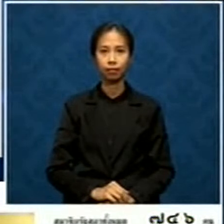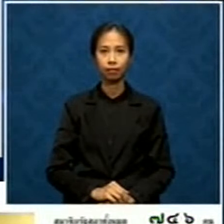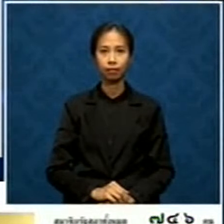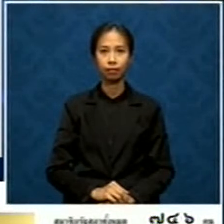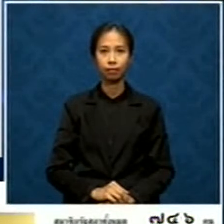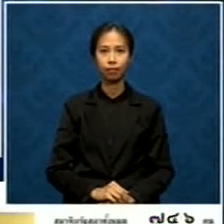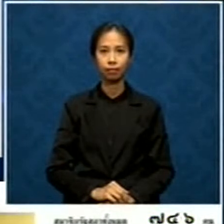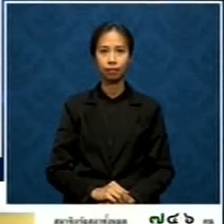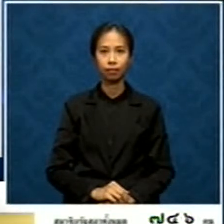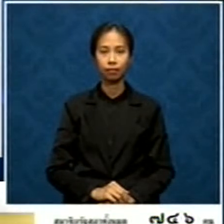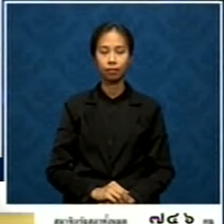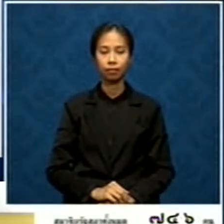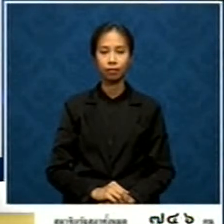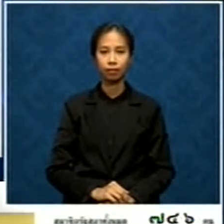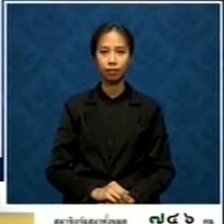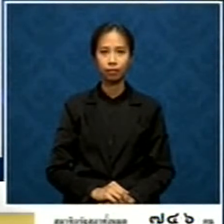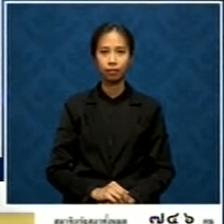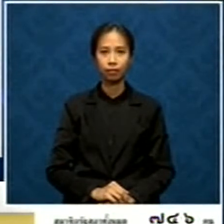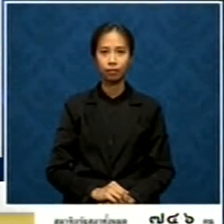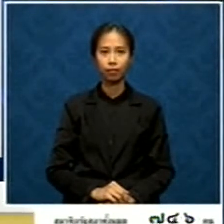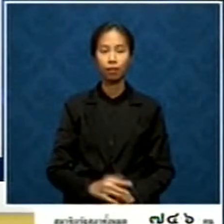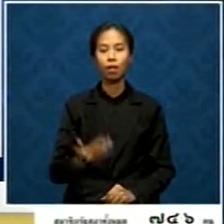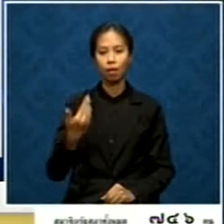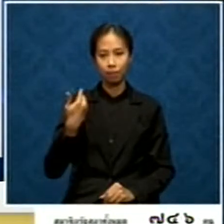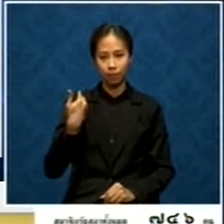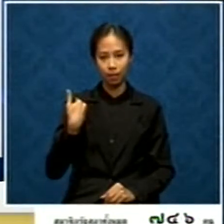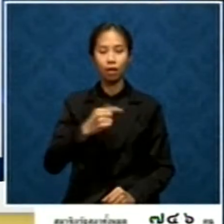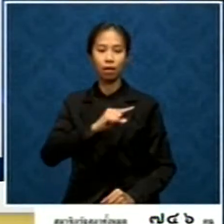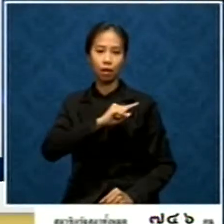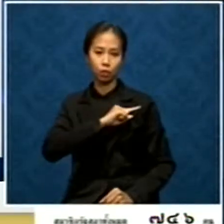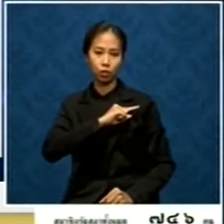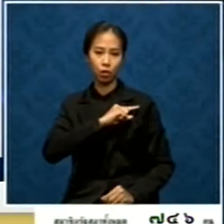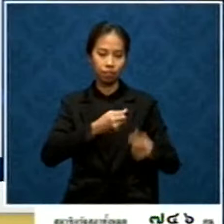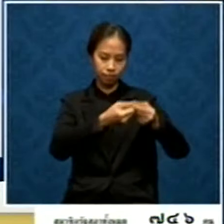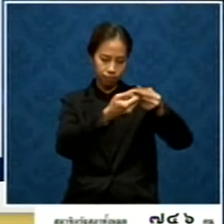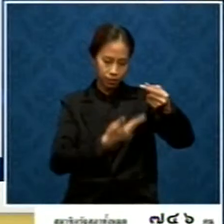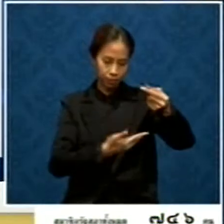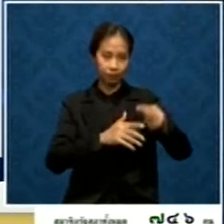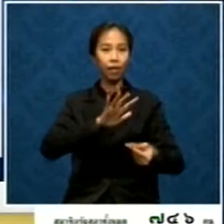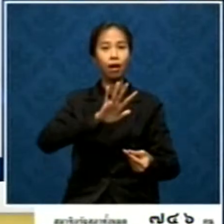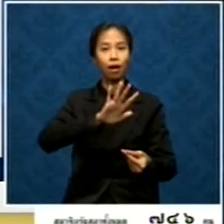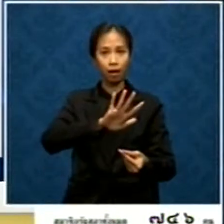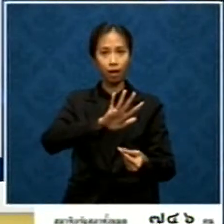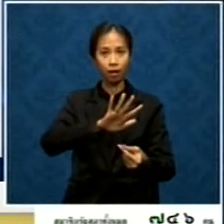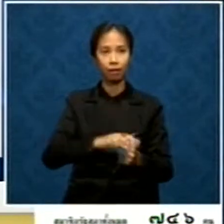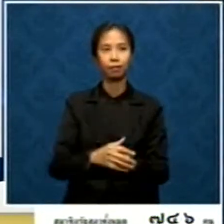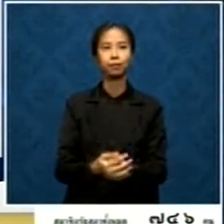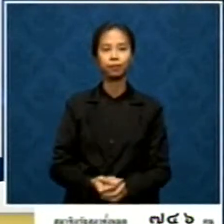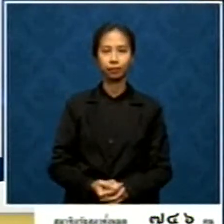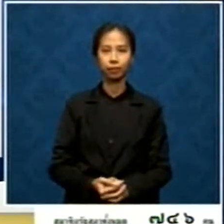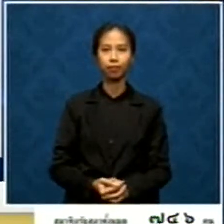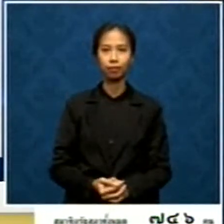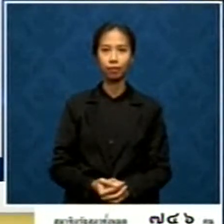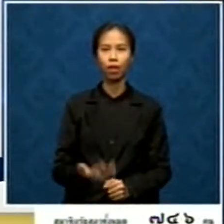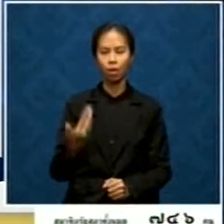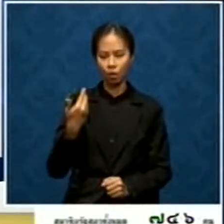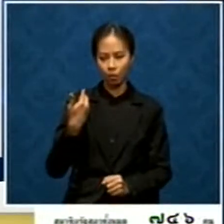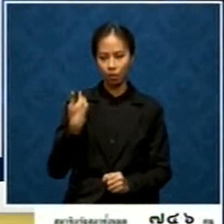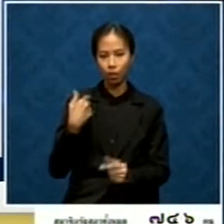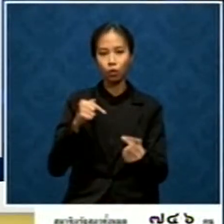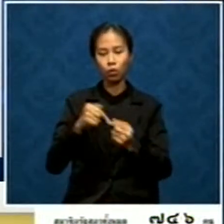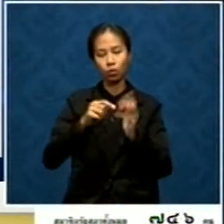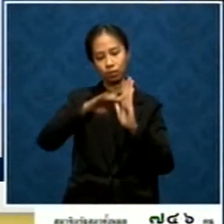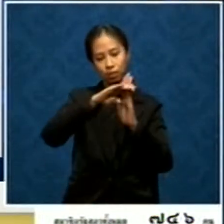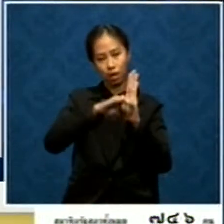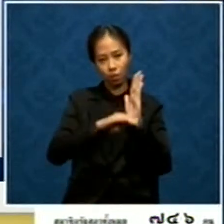โดยมีความสอดคล้องกับ5หน้าที่ของรัฐและหมวด6แนวนโยบาย